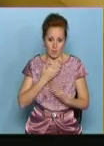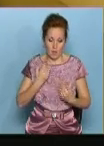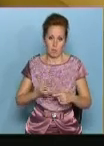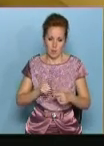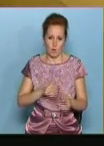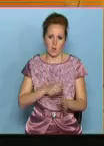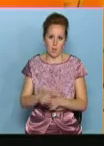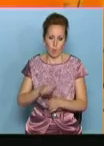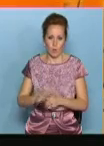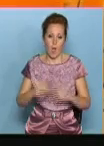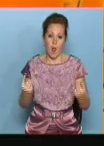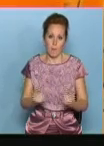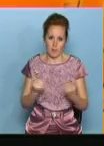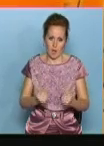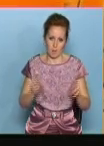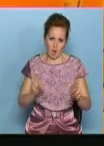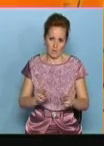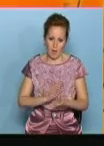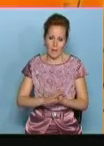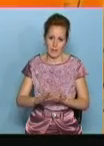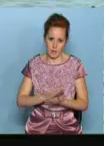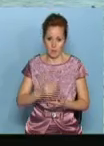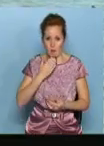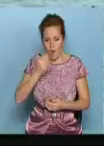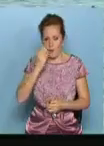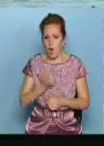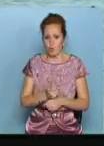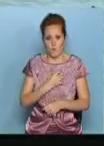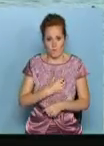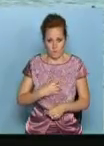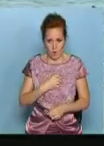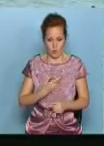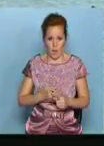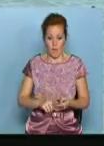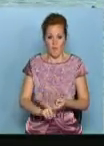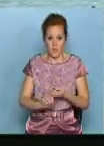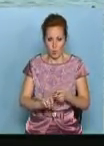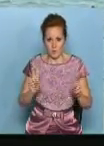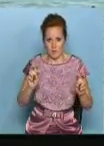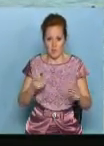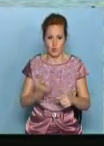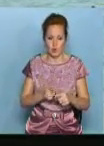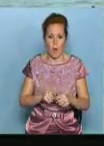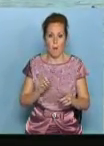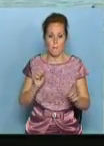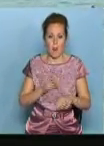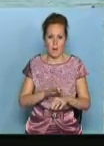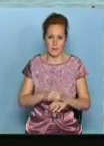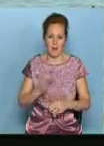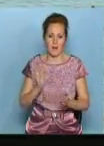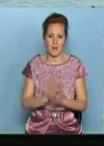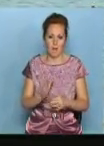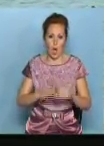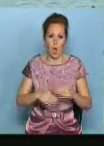соблюдение элементарных правил гигиены. Летом это особенно важно, ведь энтеровирус в народе называют еще болезнью грязных рук.